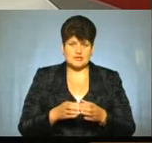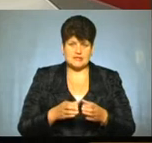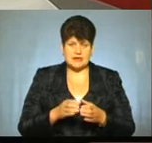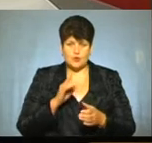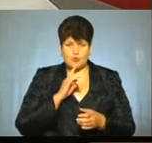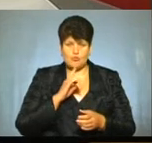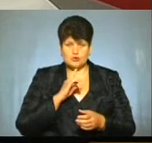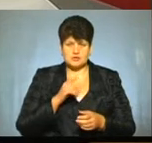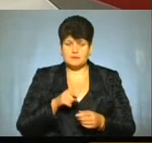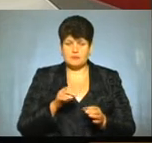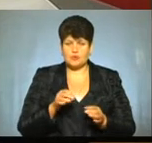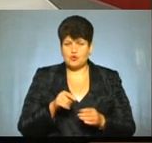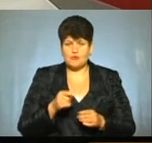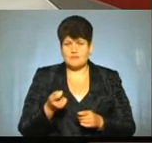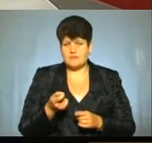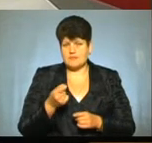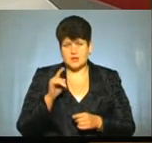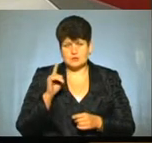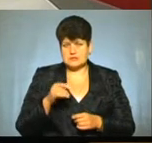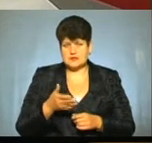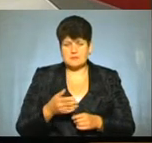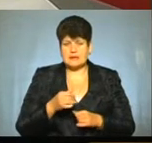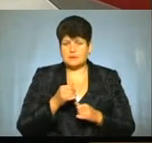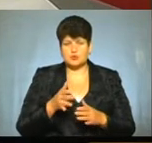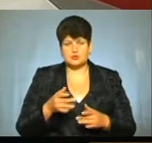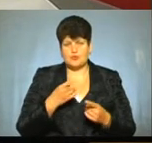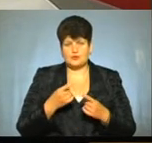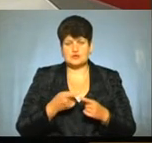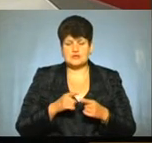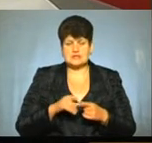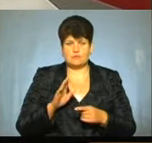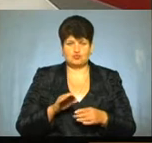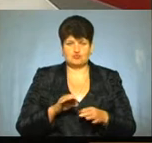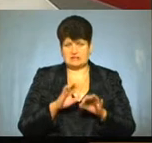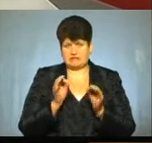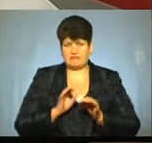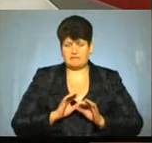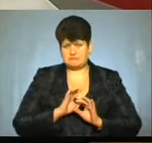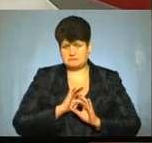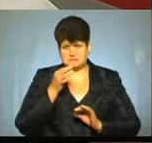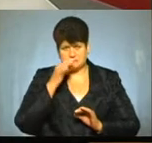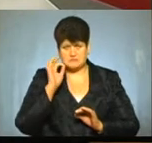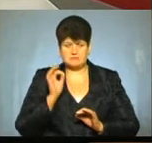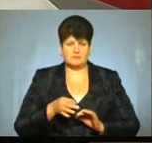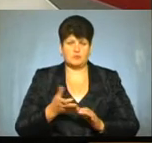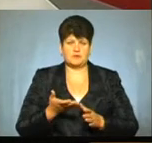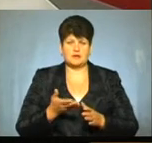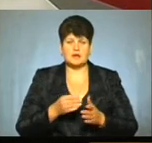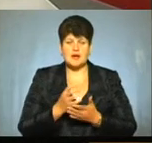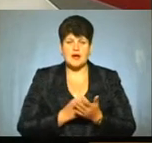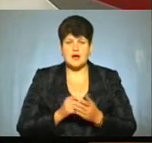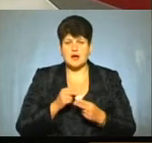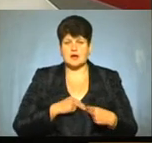осередок, поки що ми про нього дуже мало знаємо. Тобто, ми не можемо говорити, що це будуть кваліфіковані кадри, якісь ті, які